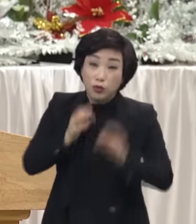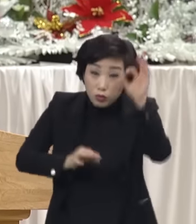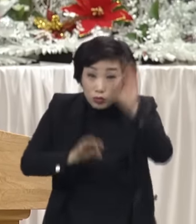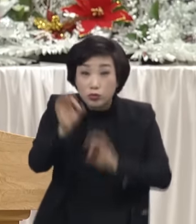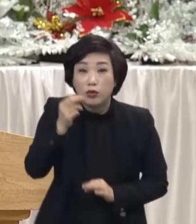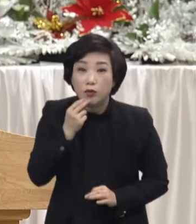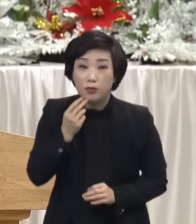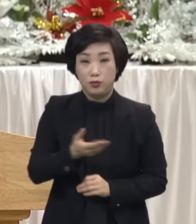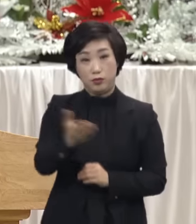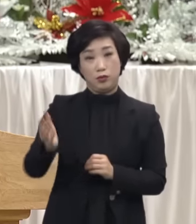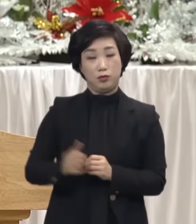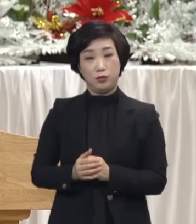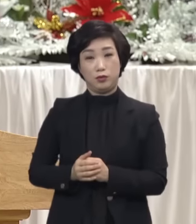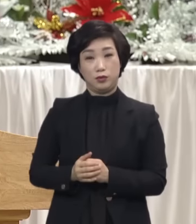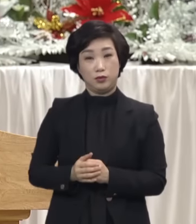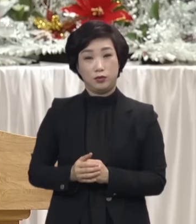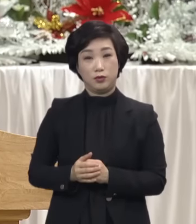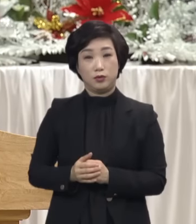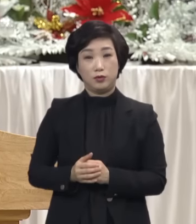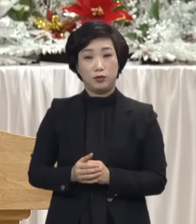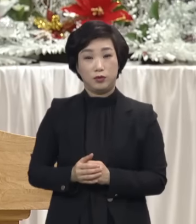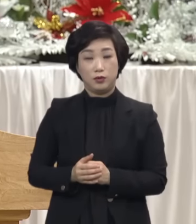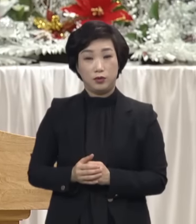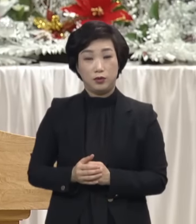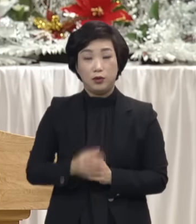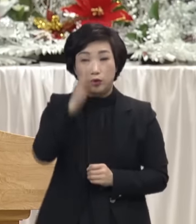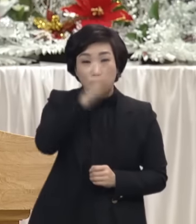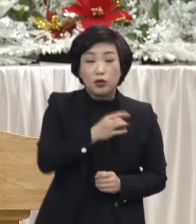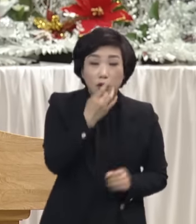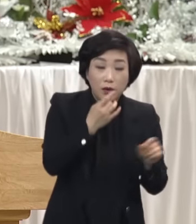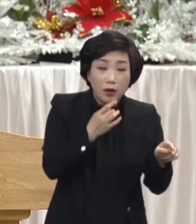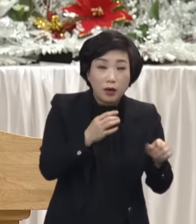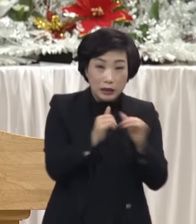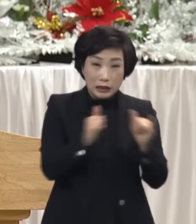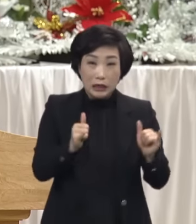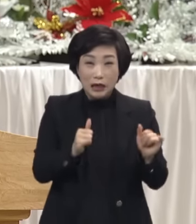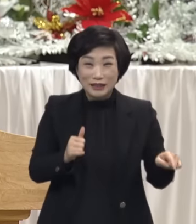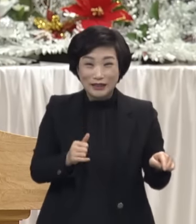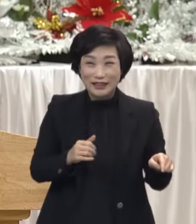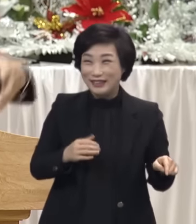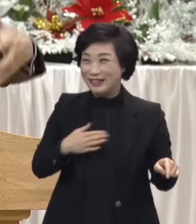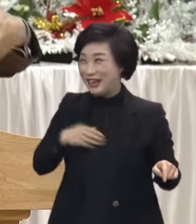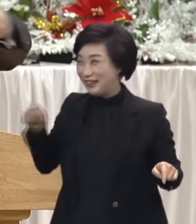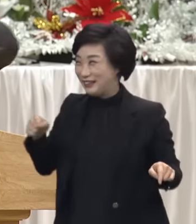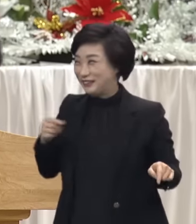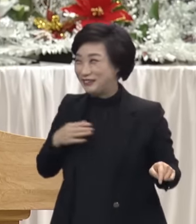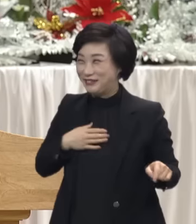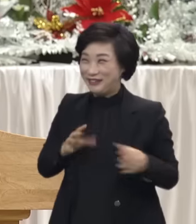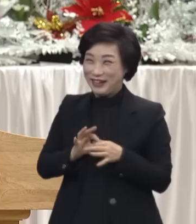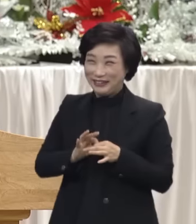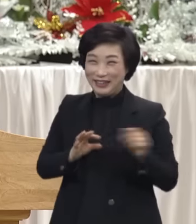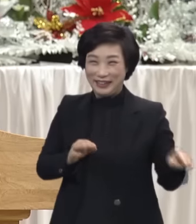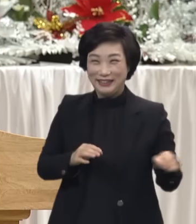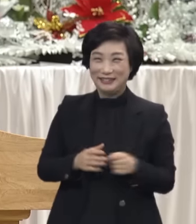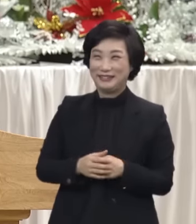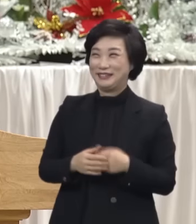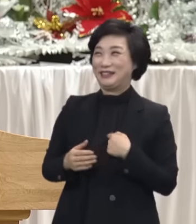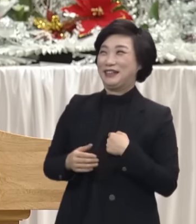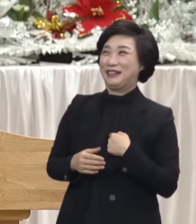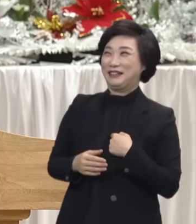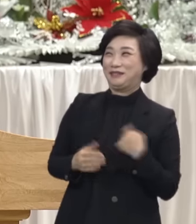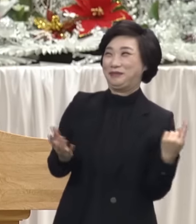실수가. 그러니까 쭉쟁이 같은 인간이 알곡인 줄 알고 딱